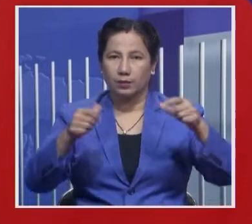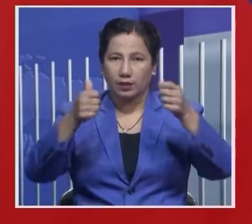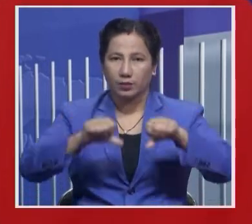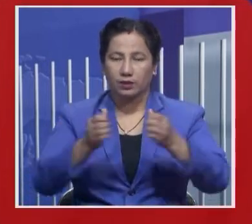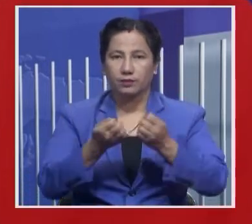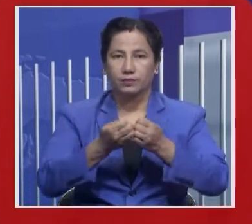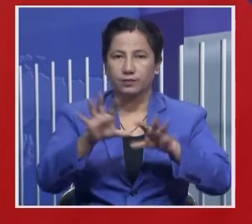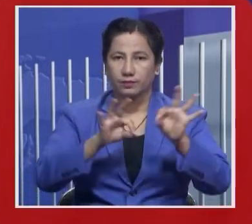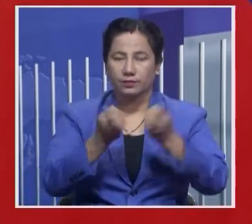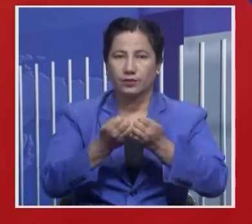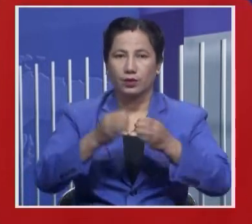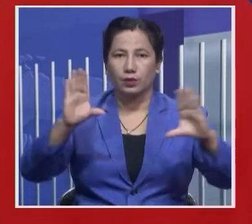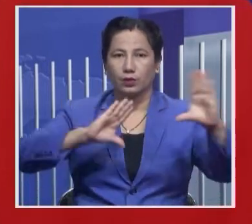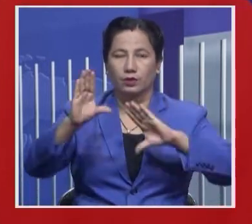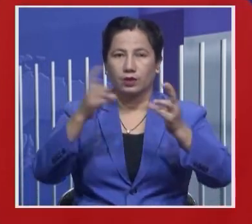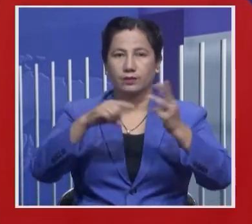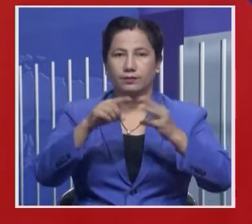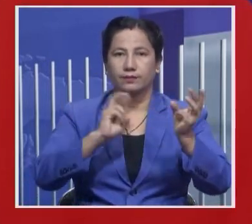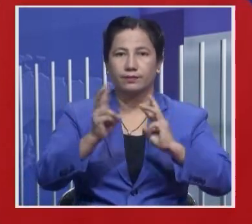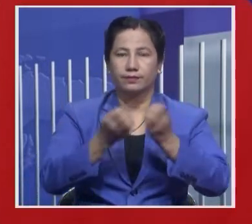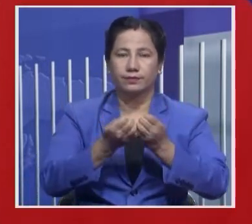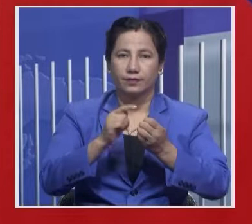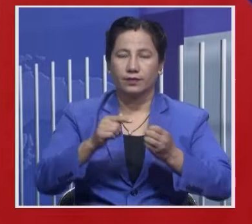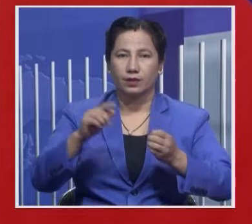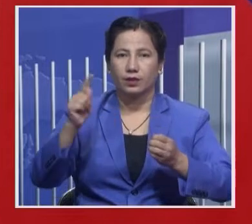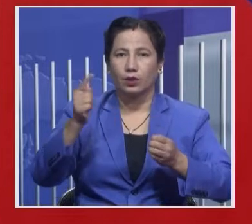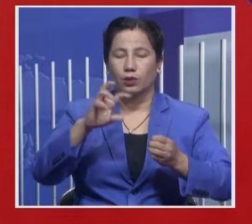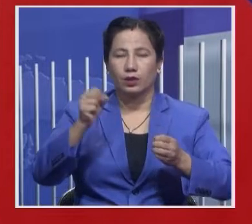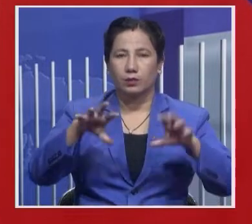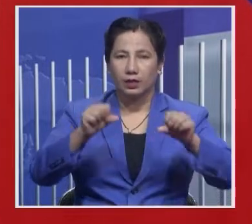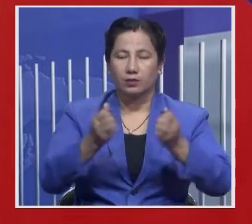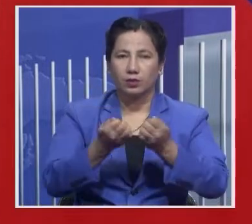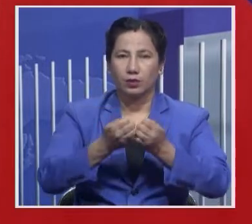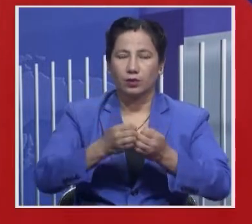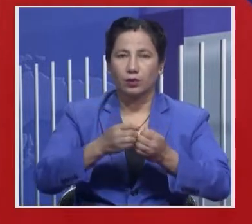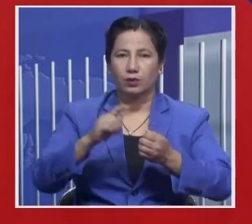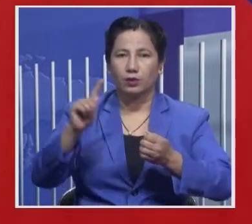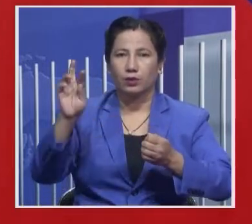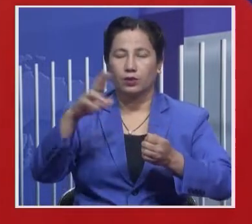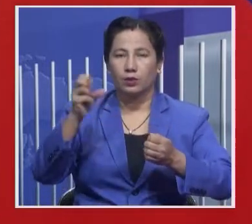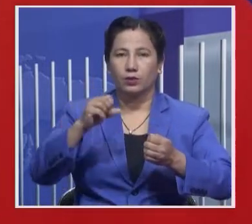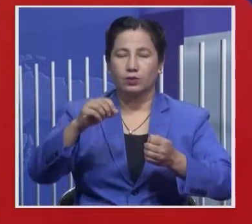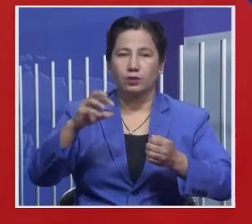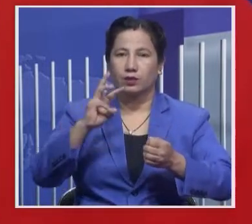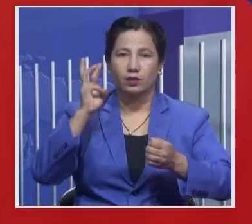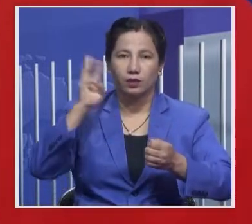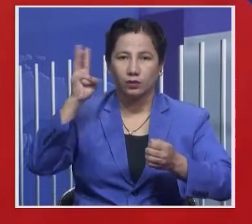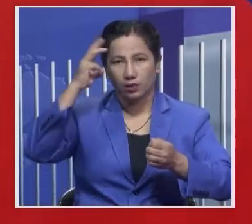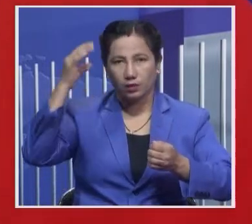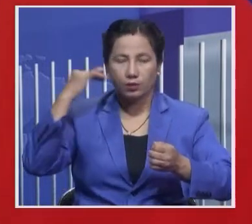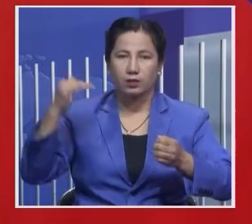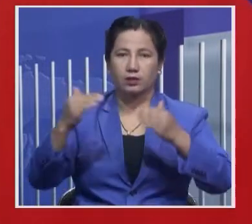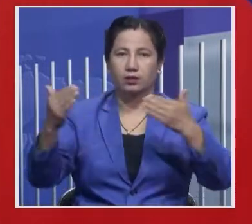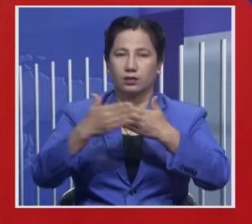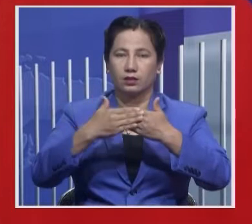टिप्पणी गर्नुभएको सञ्चार माध्यमहरूले उल्लेख गरेका छन्। युक्रेनमा आक्रमण गरिरहेको रुसले उत्तर कोरियासँग नजिकै नखोजेको विषयलाई